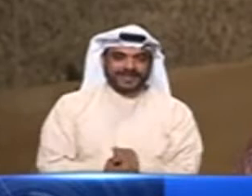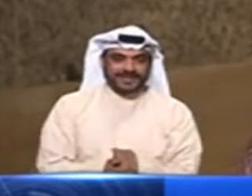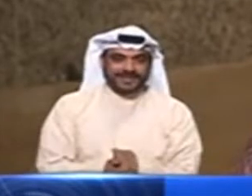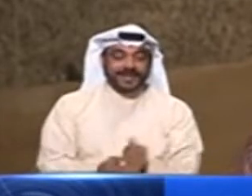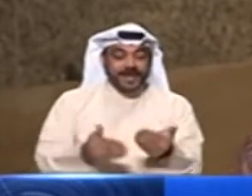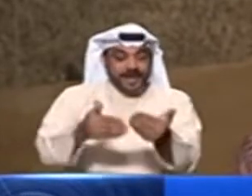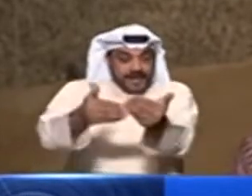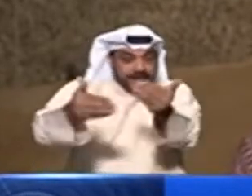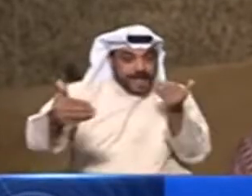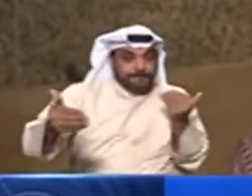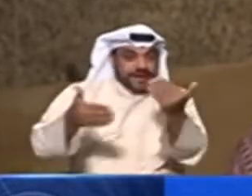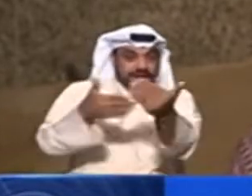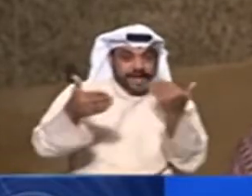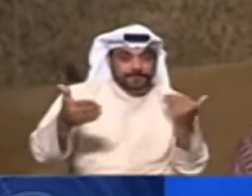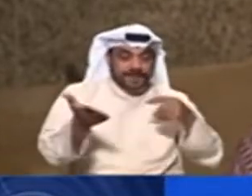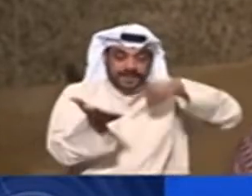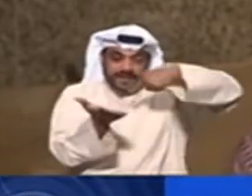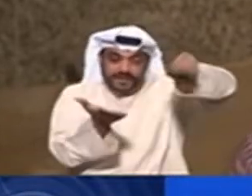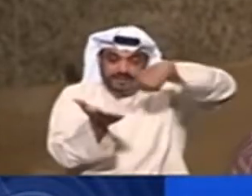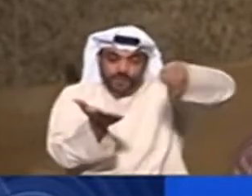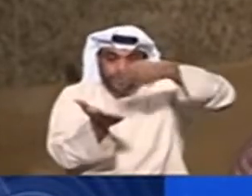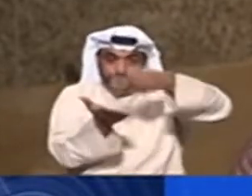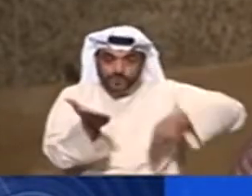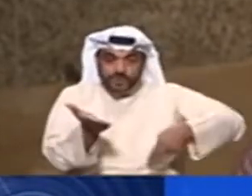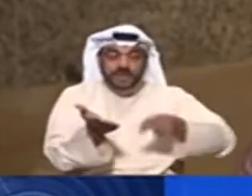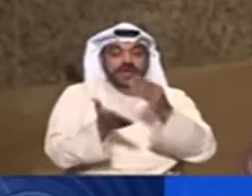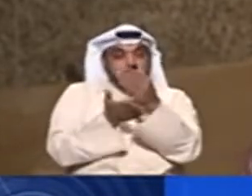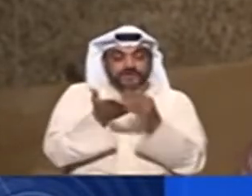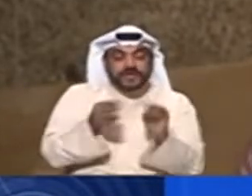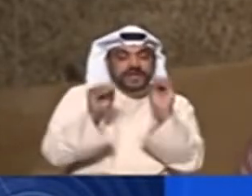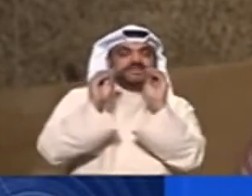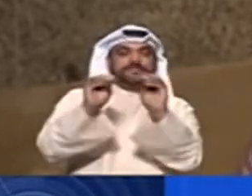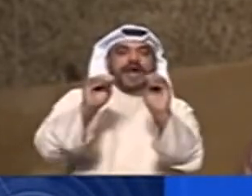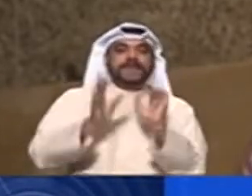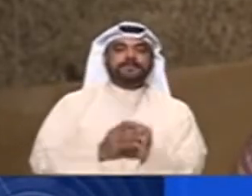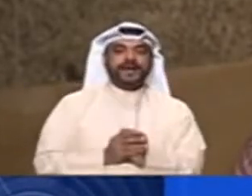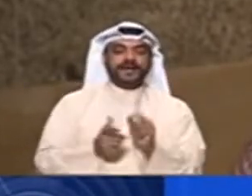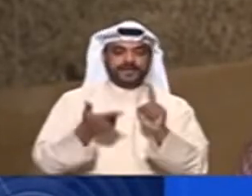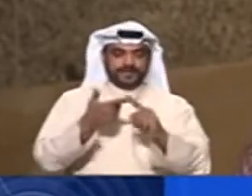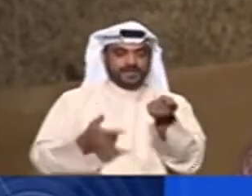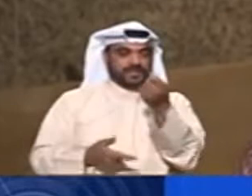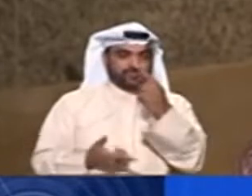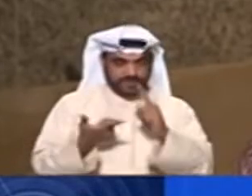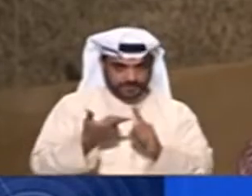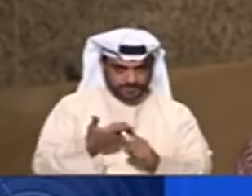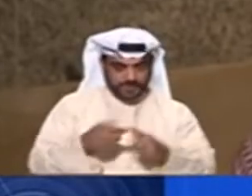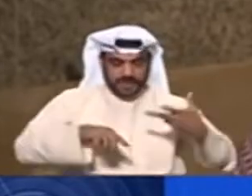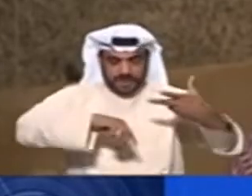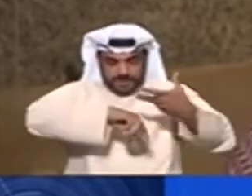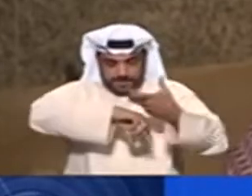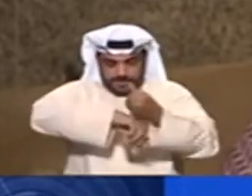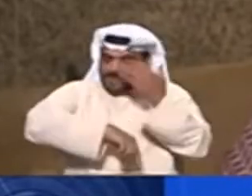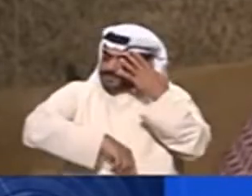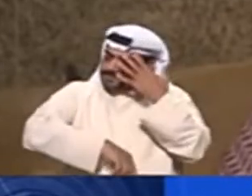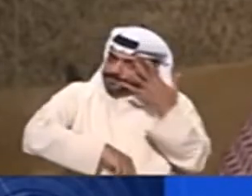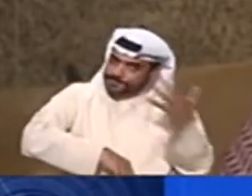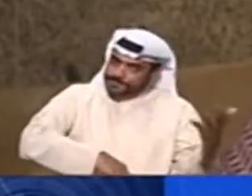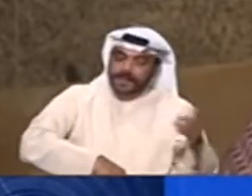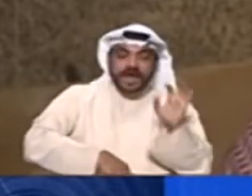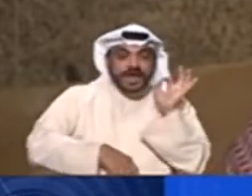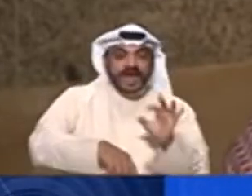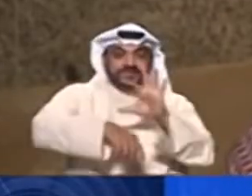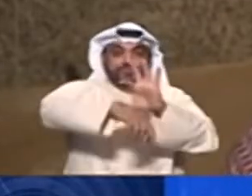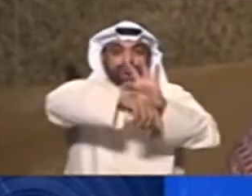قبل التوقيع المفروض أنه فيها جزئيات معينة، فالعملية لازم تشرح بلغة بسيطة يفهمها